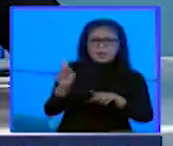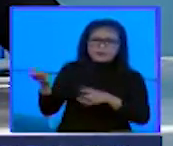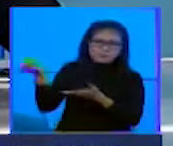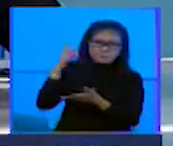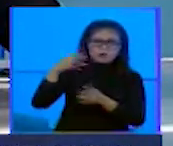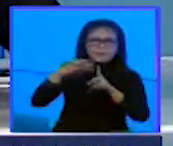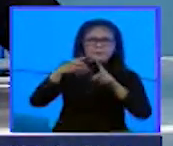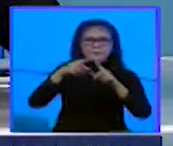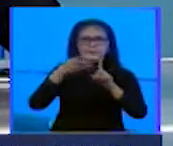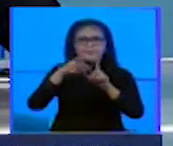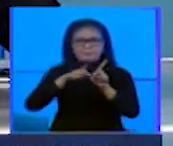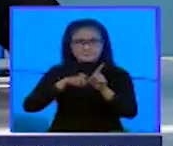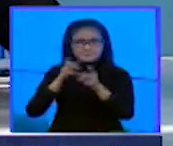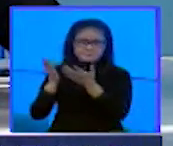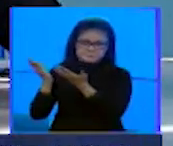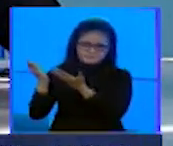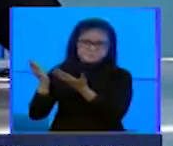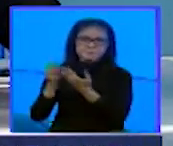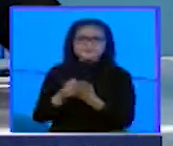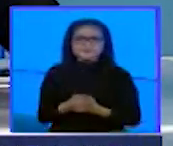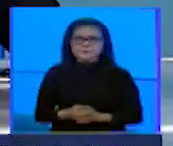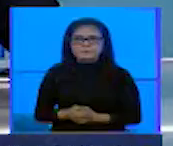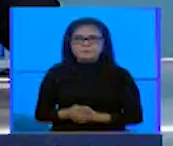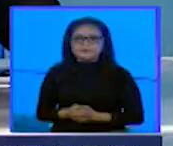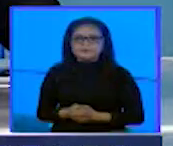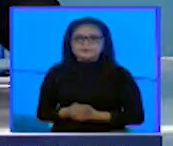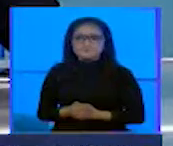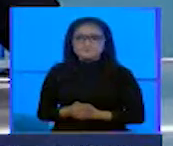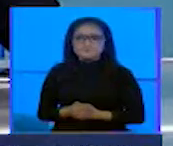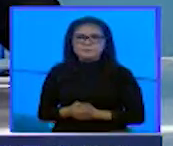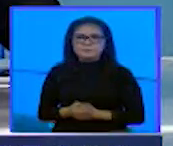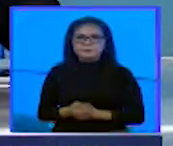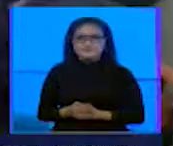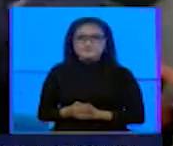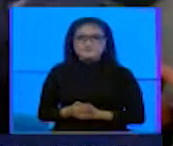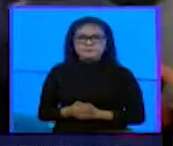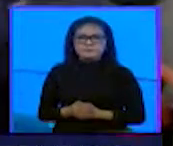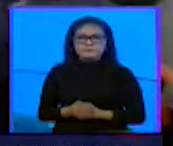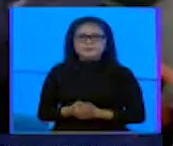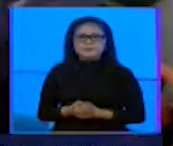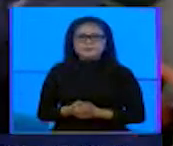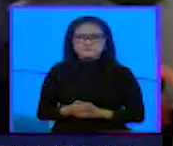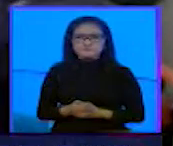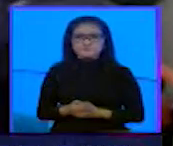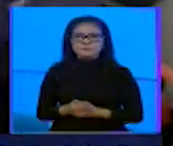laporan Bebi Kristami, Ilham Elias, dan Eri Nugraha dari KRI Rigel.